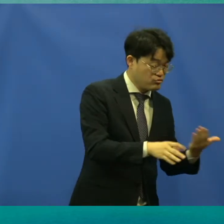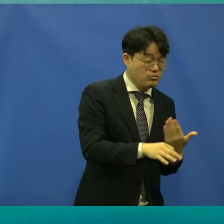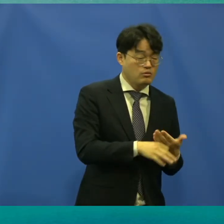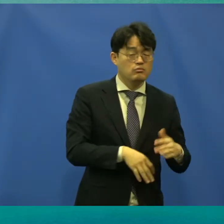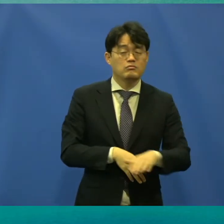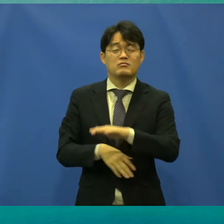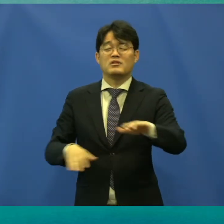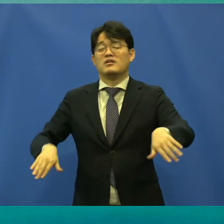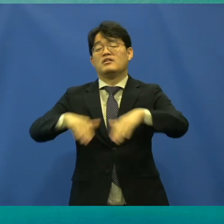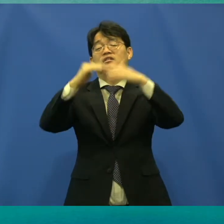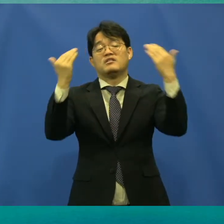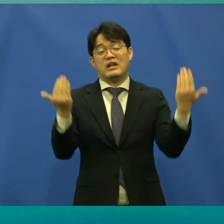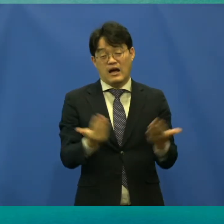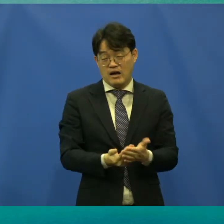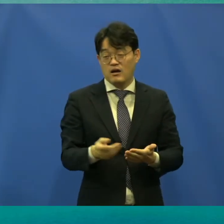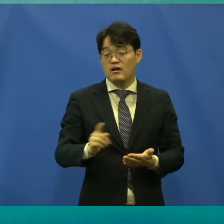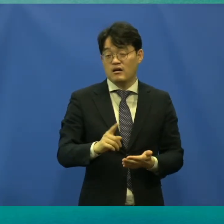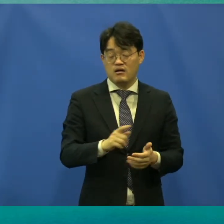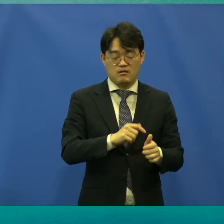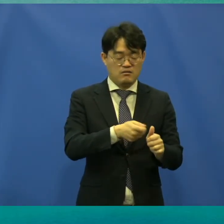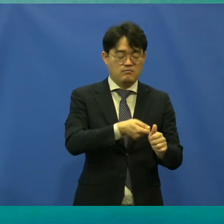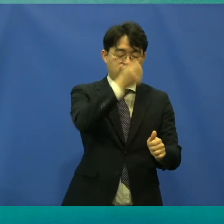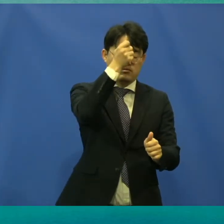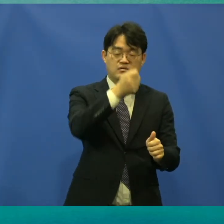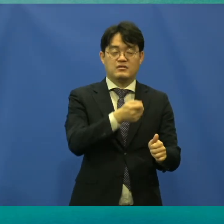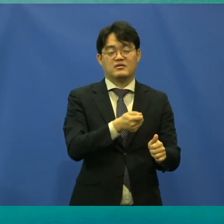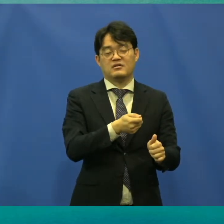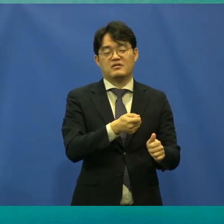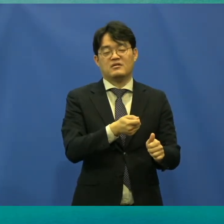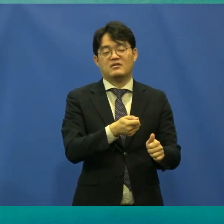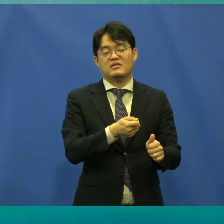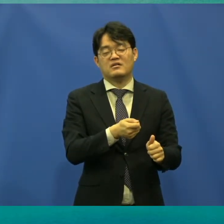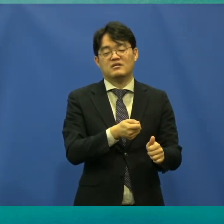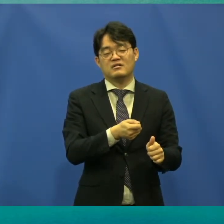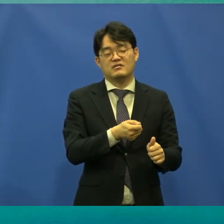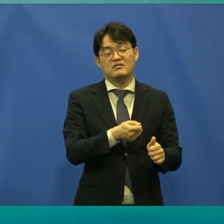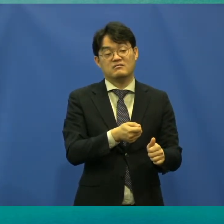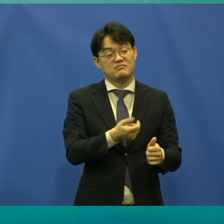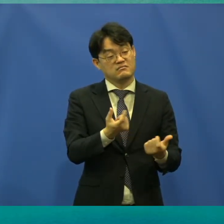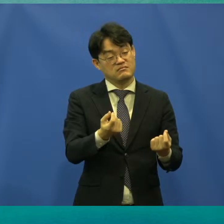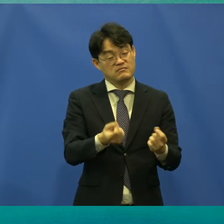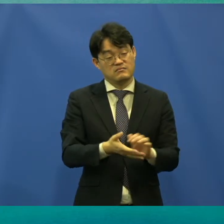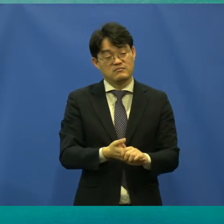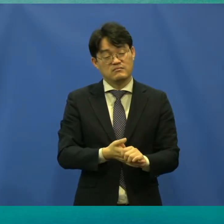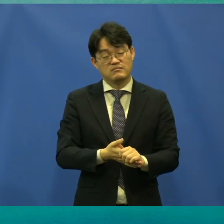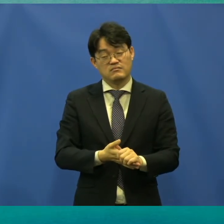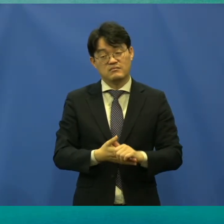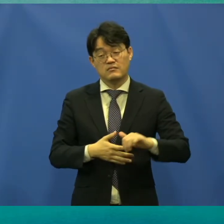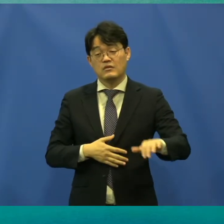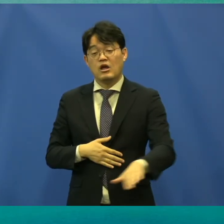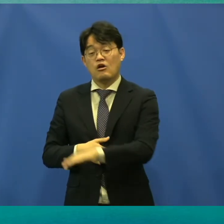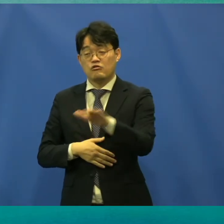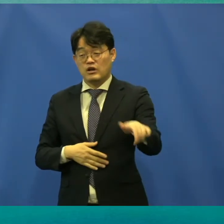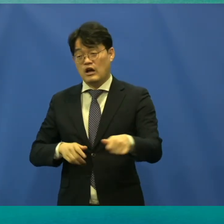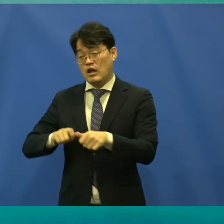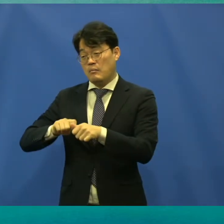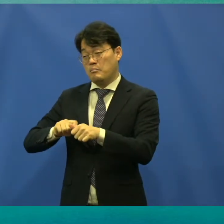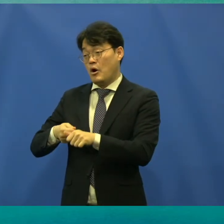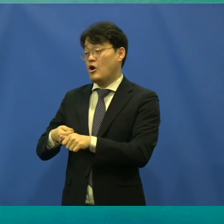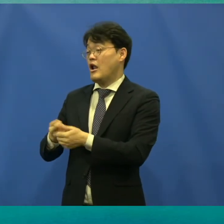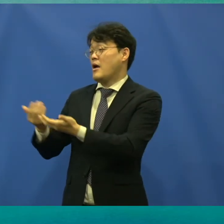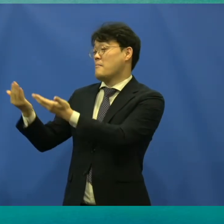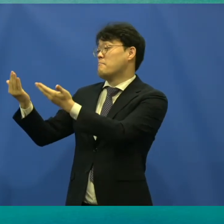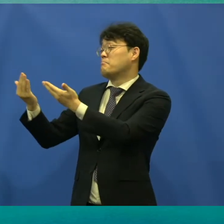분명한 것은 우리가 벌을 받았다 할지라도 그 벌은 지은 죄에 대한 충분한 처벌을 받은 적은 없습니다.